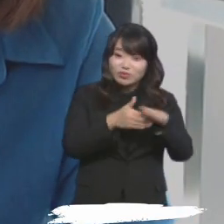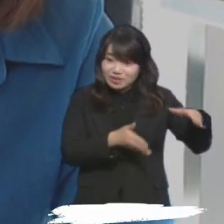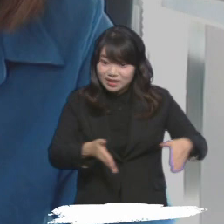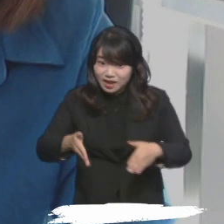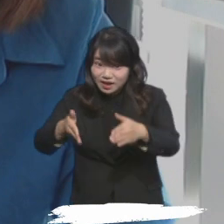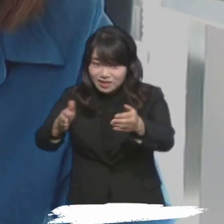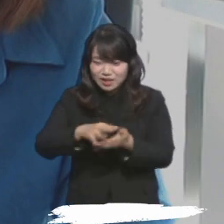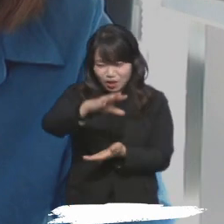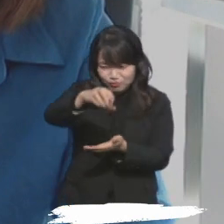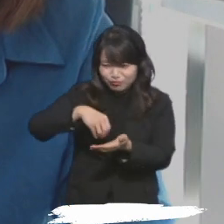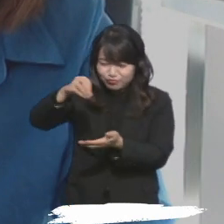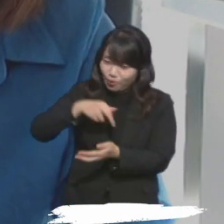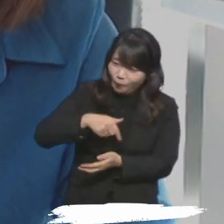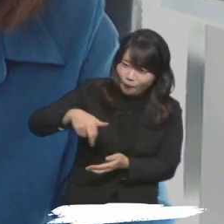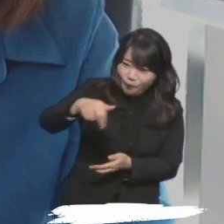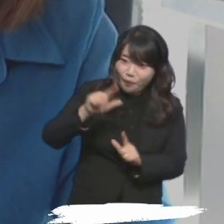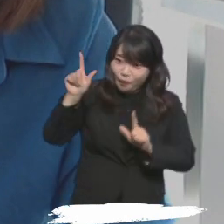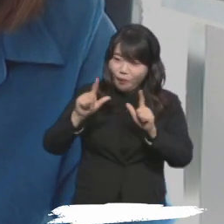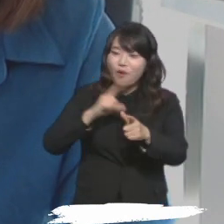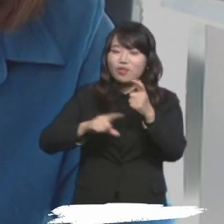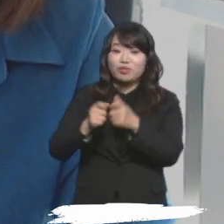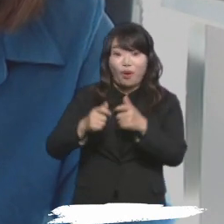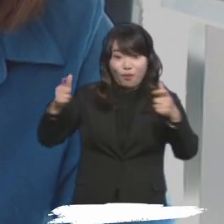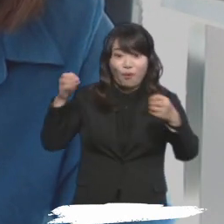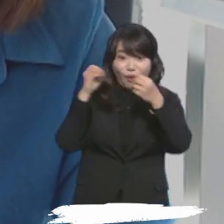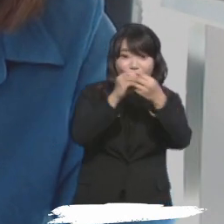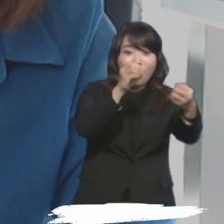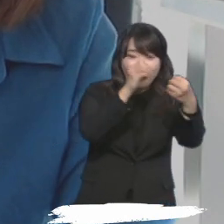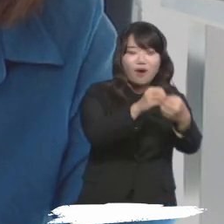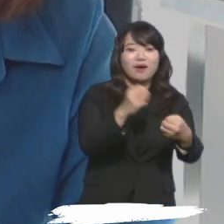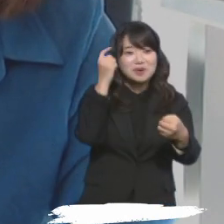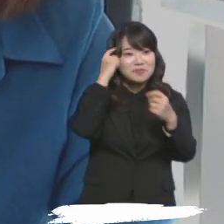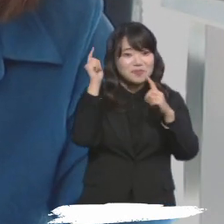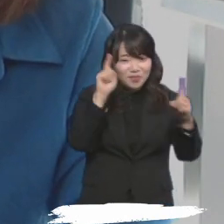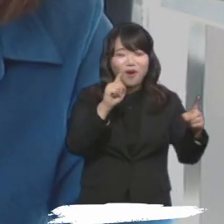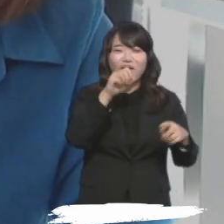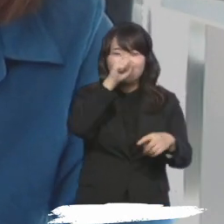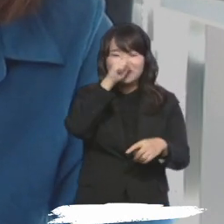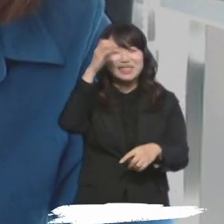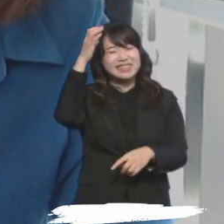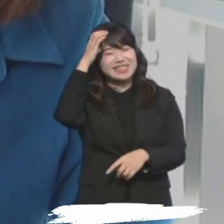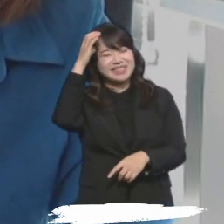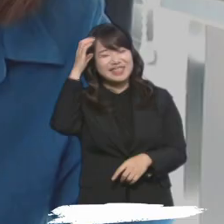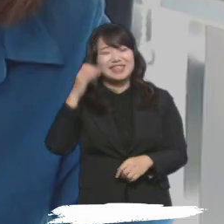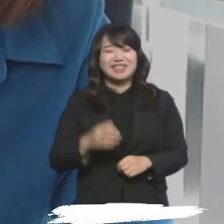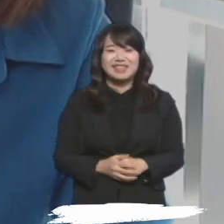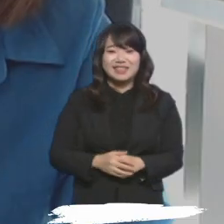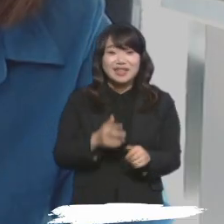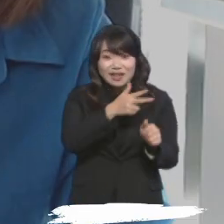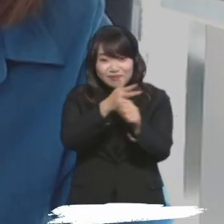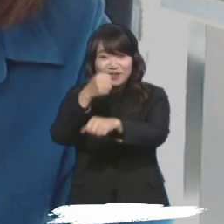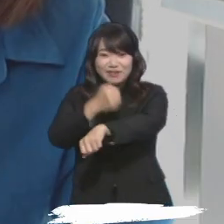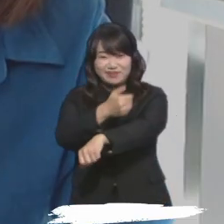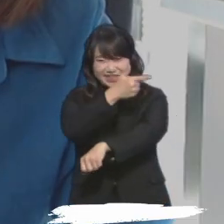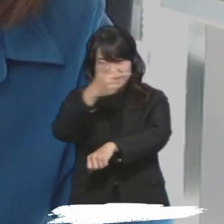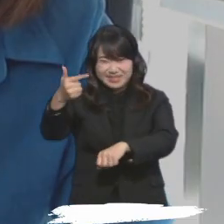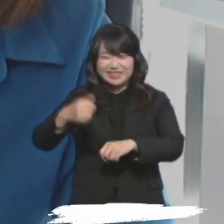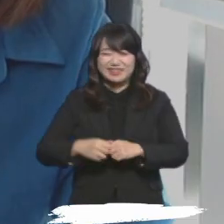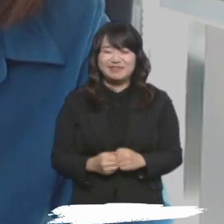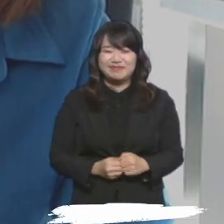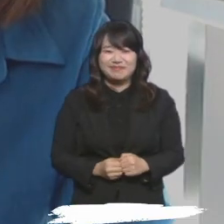거리에서 진행되는 줍깅 활동이 더욱 확산되어 사회 곳곳에 긍정적인 영향을 미치길 기대합니다. 취재하느라 고생